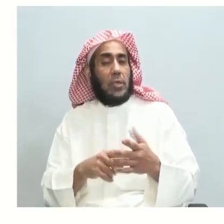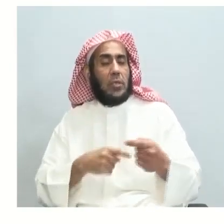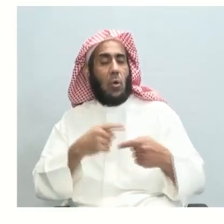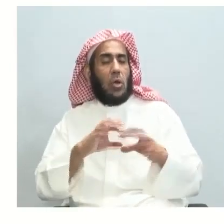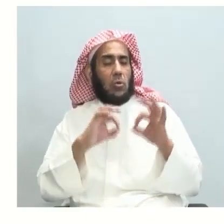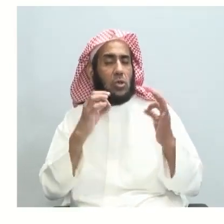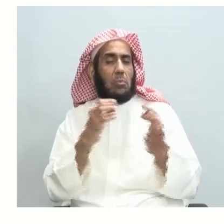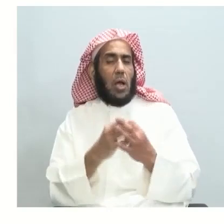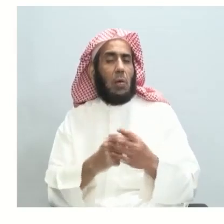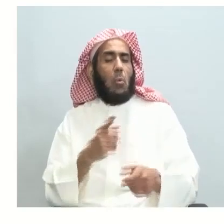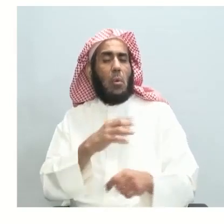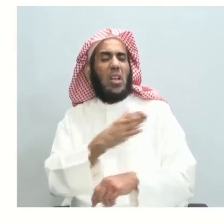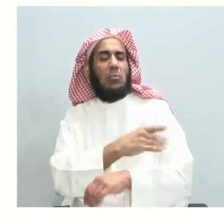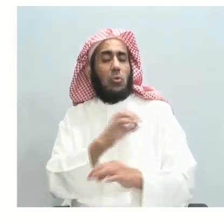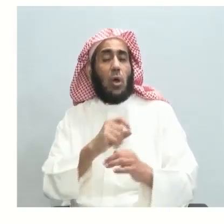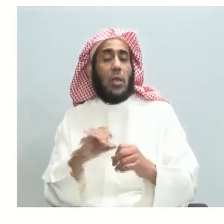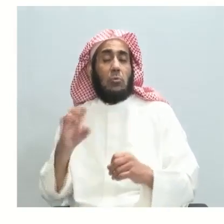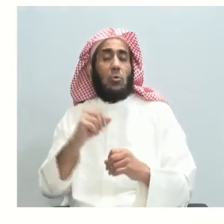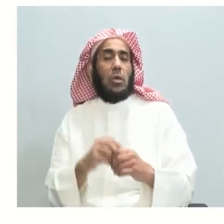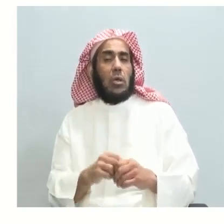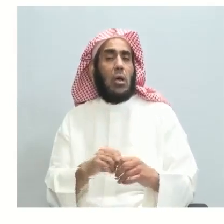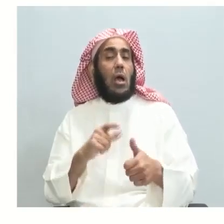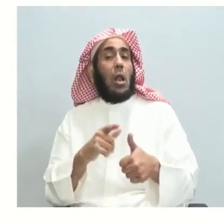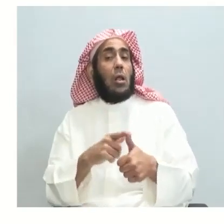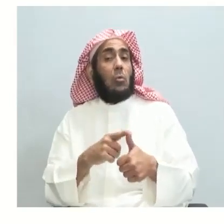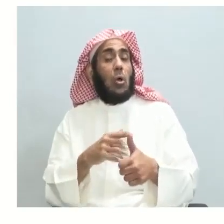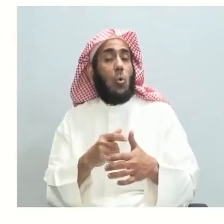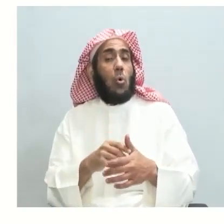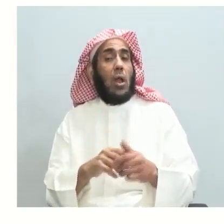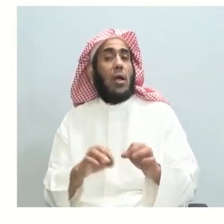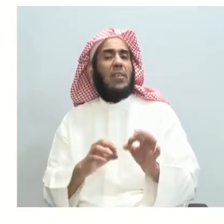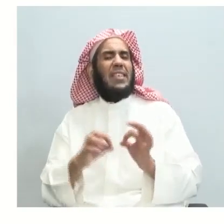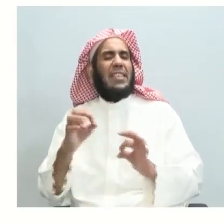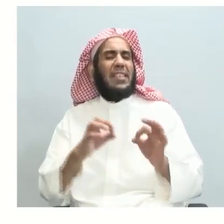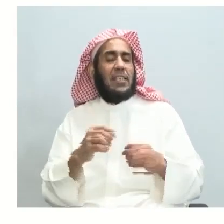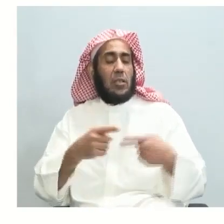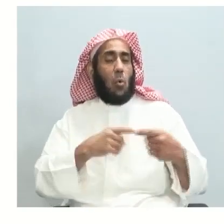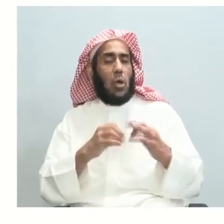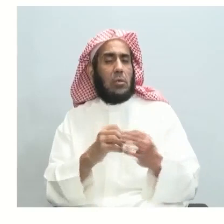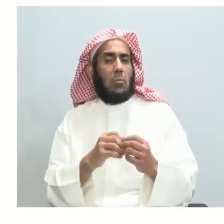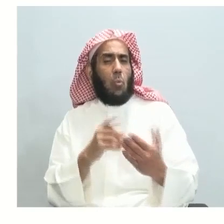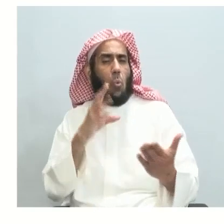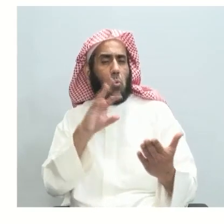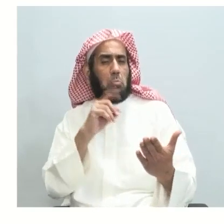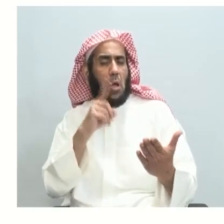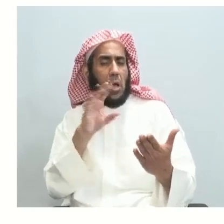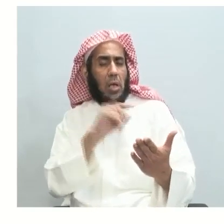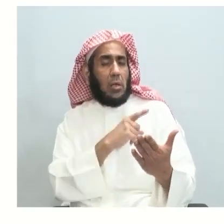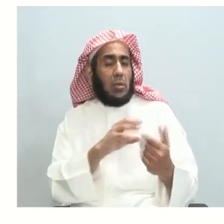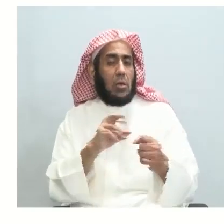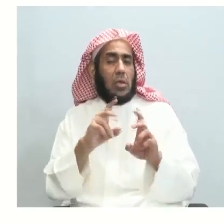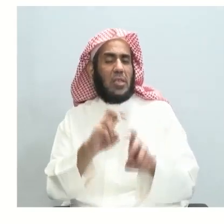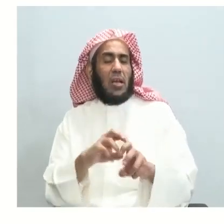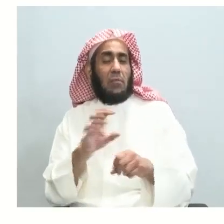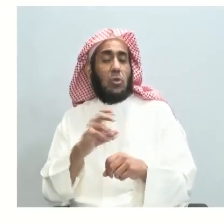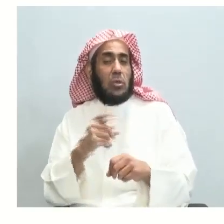لابد ان تعتمدها المنشاه وايضا هي الخطوه الاولى في استراتيجيه التواصل فبرص مواقع التواصل تقف المنشاه عند